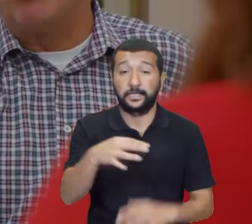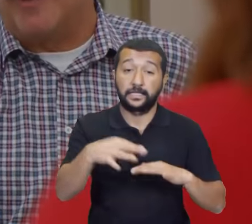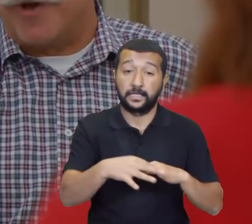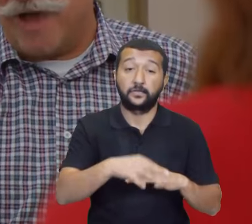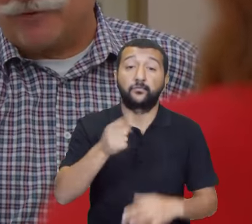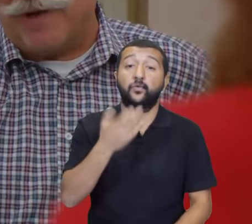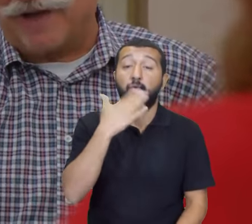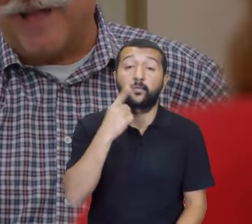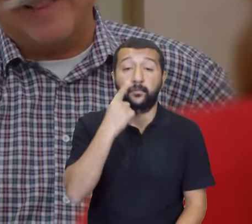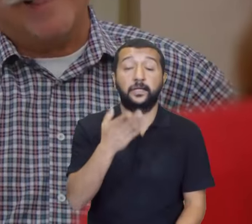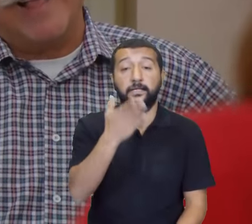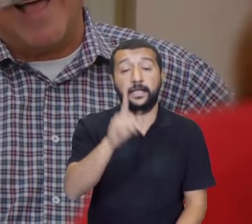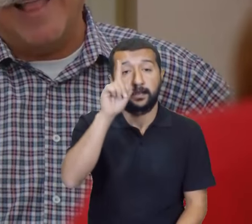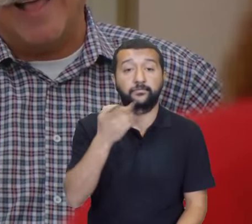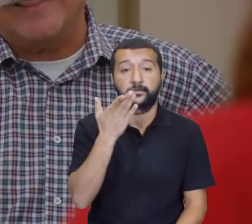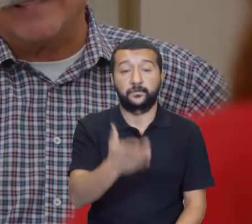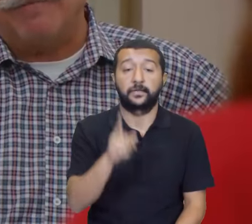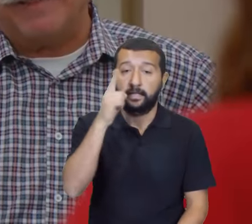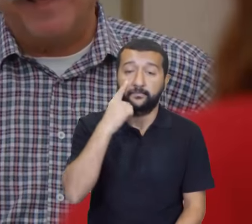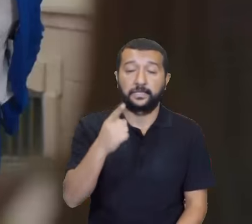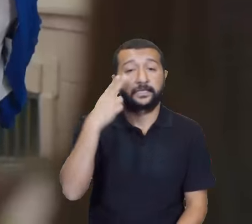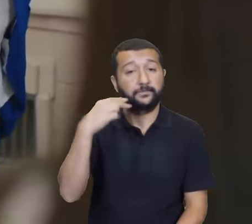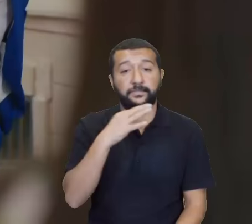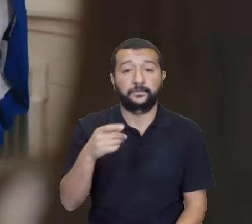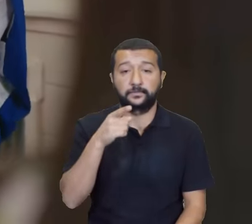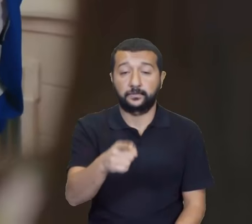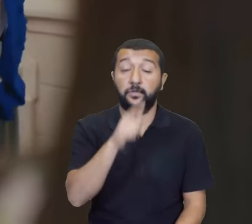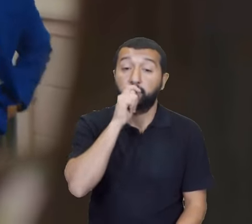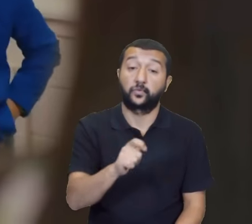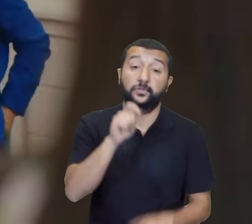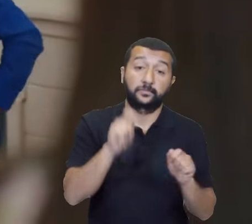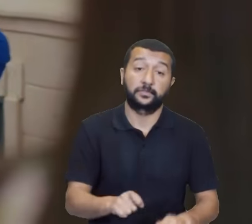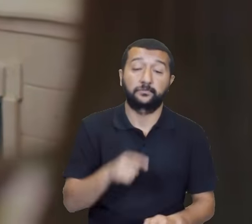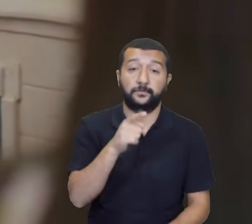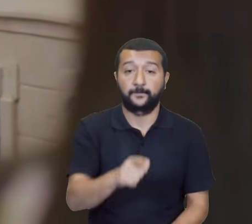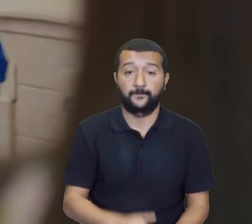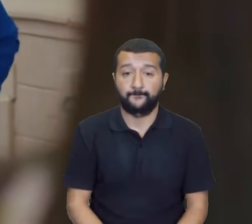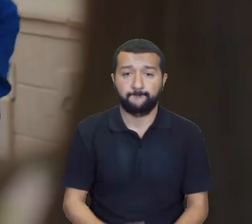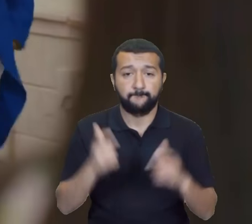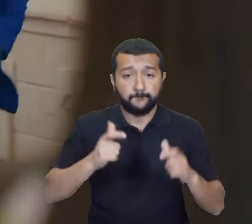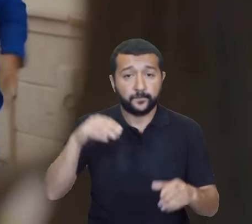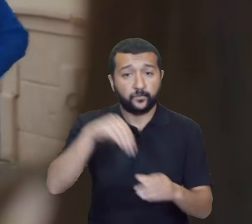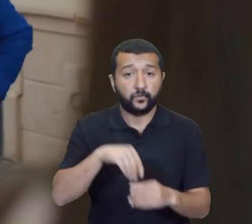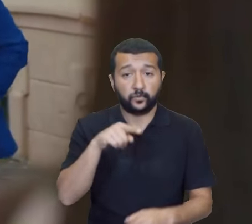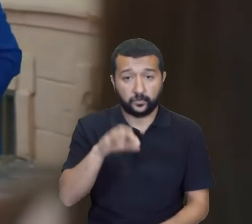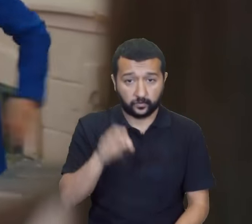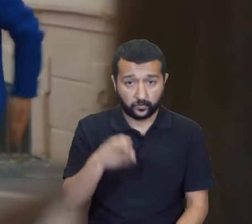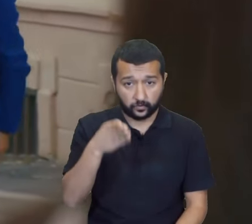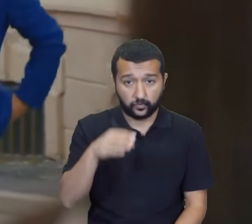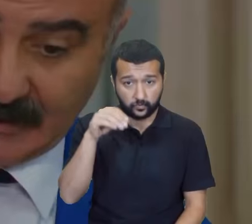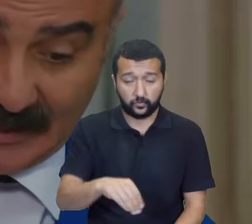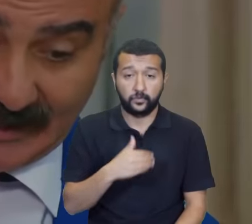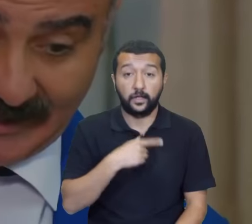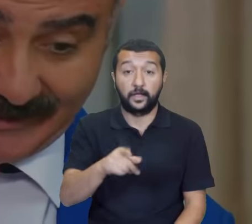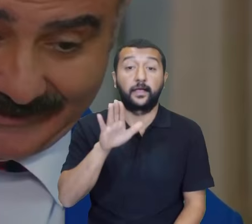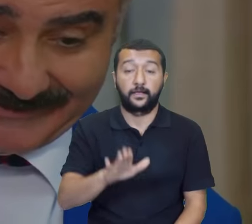Takacağı yüzüğü bulamıyor ya. Şuna bak. Allah Allah. Allah Allah. Zibidi. Sözlenecekmiş. Nereye koyacağım işte? Buraya koy. Şuraya da